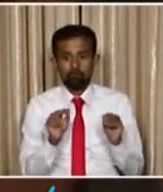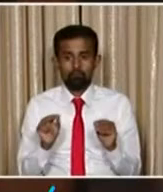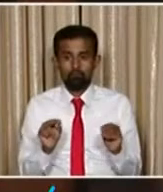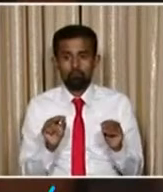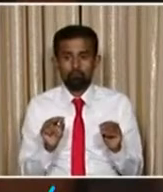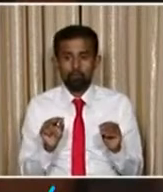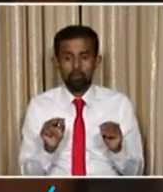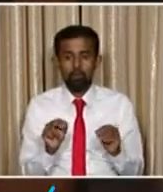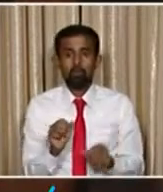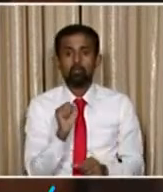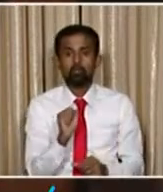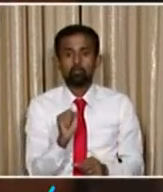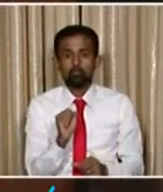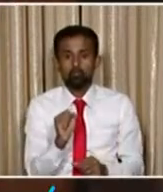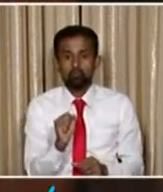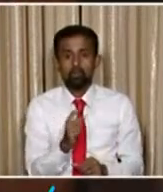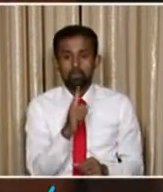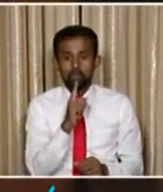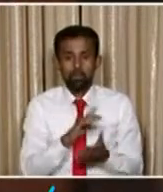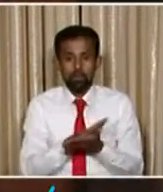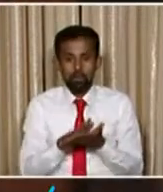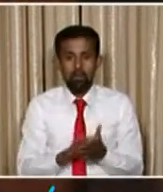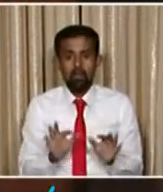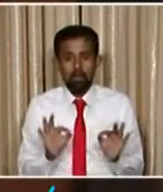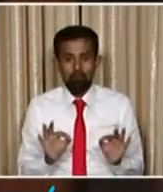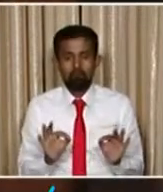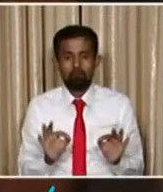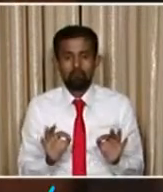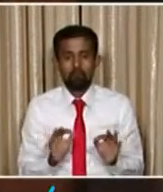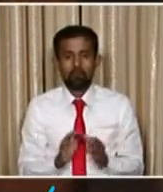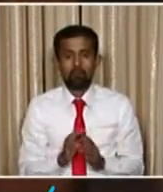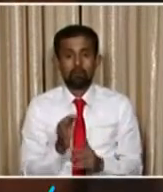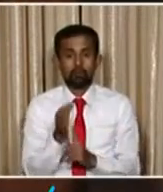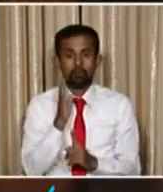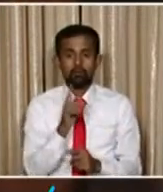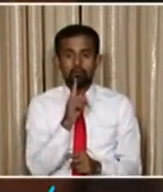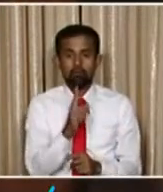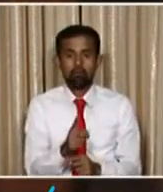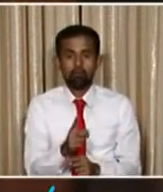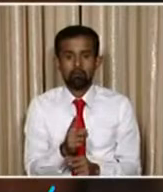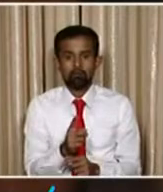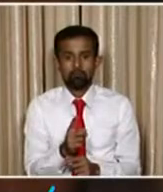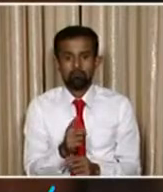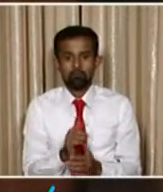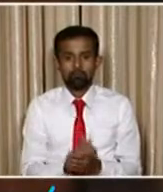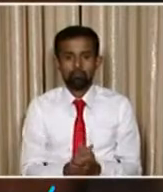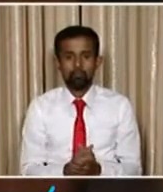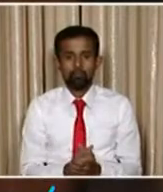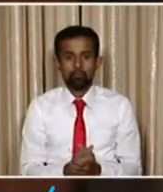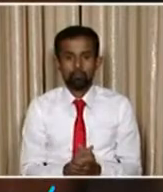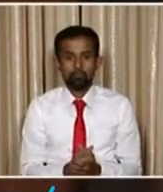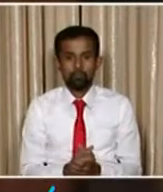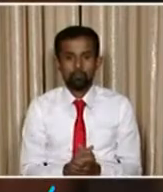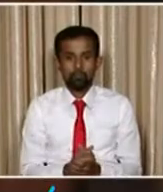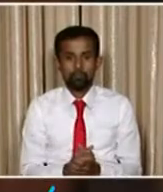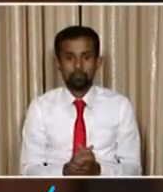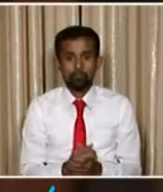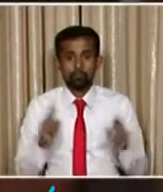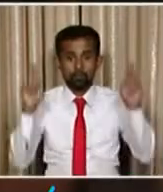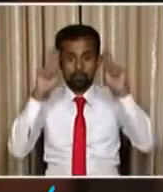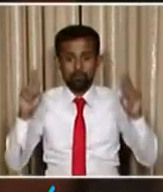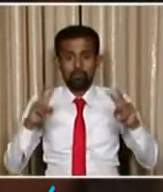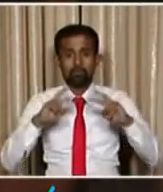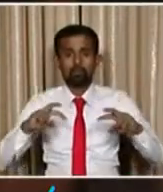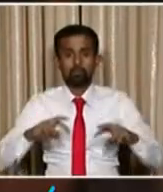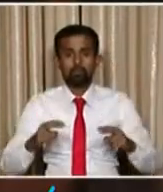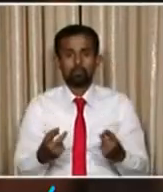මොනවද කරේ කියන එක එයා කියන්න ලෑස්ති කියලා කියනවා. හැබැයි ජනාධිපතිතුමා මොනවද කියන්නේ? සරල ඉන්ටර්නැෂනල් ඉන්ක්වයරි එකක් අවශ්‍ය